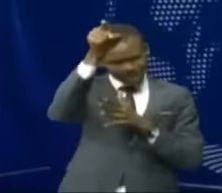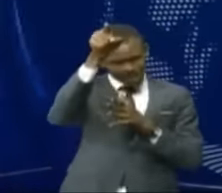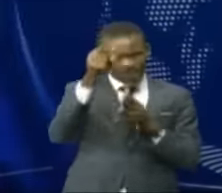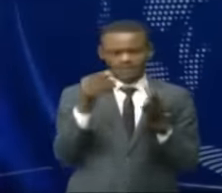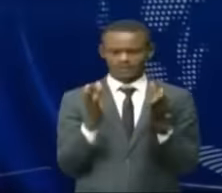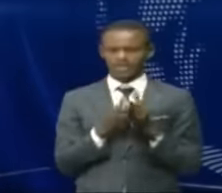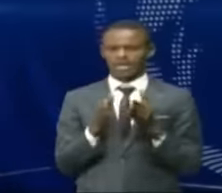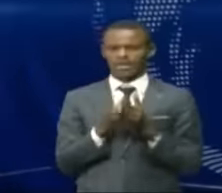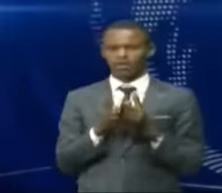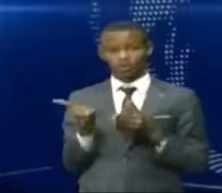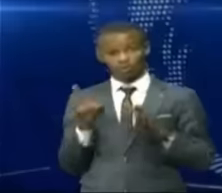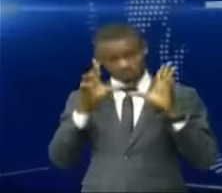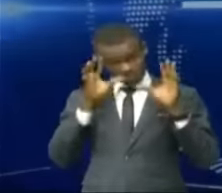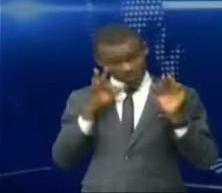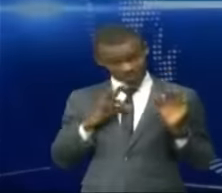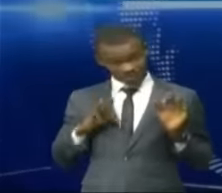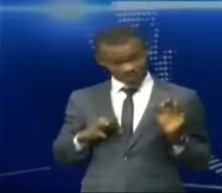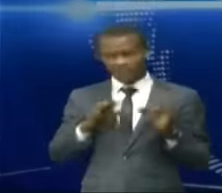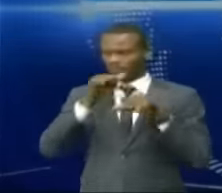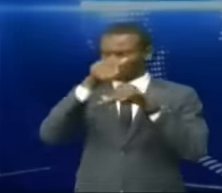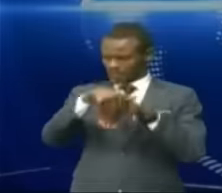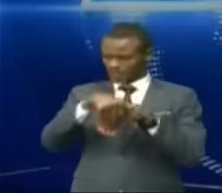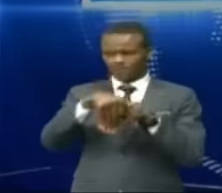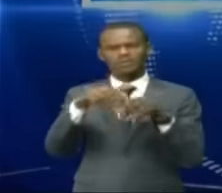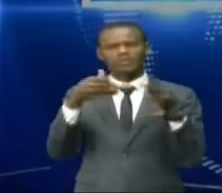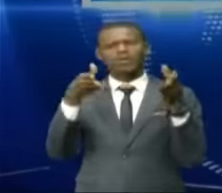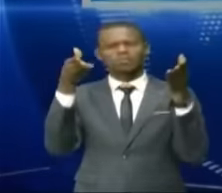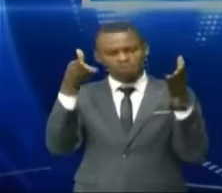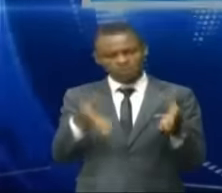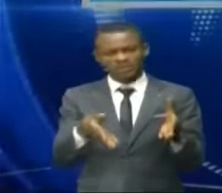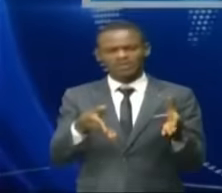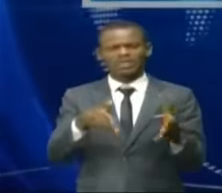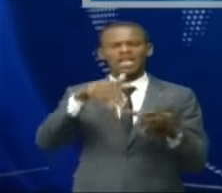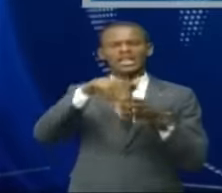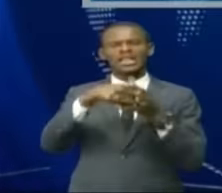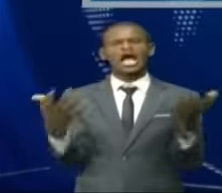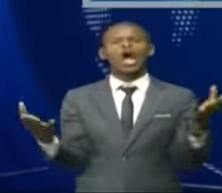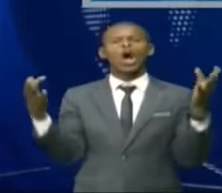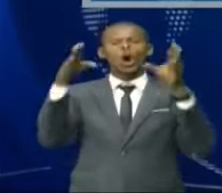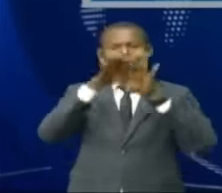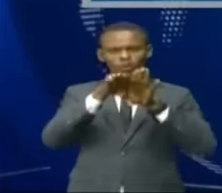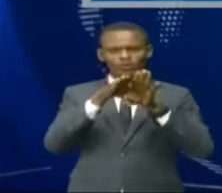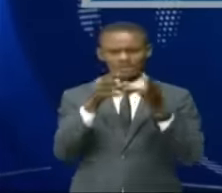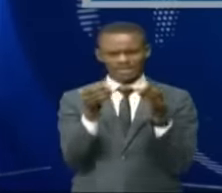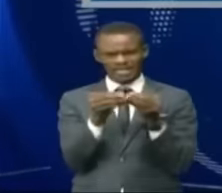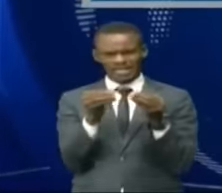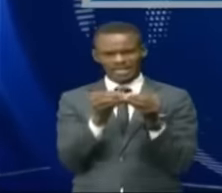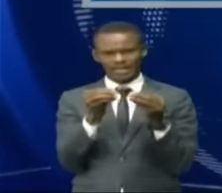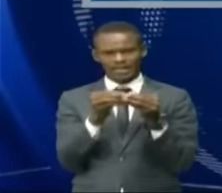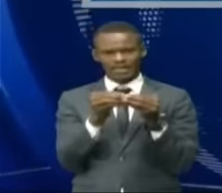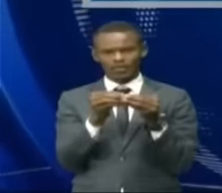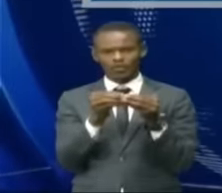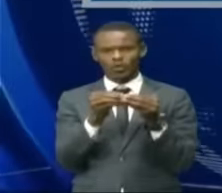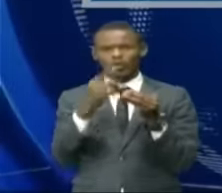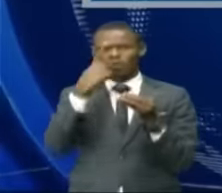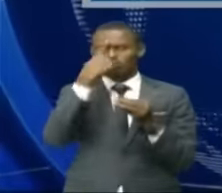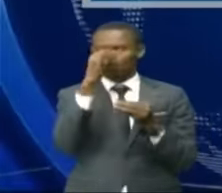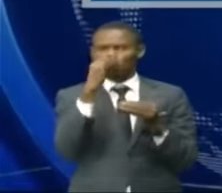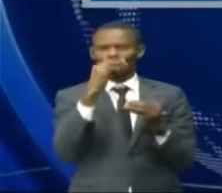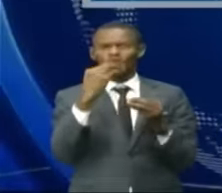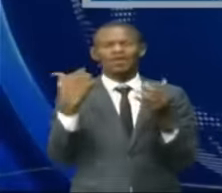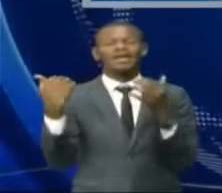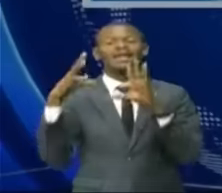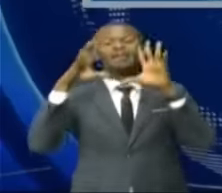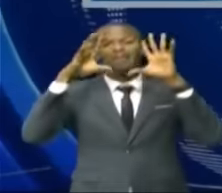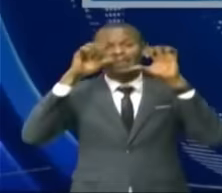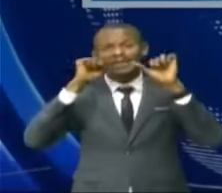va participer en présentiel à la conclusion des travaux du sommet extraordinaire des chefs d'État et de gouvernement de la SADC. Les points à l'ordre du